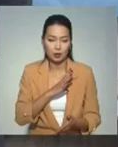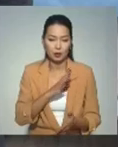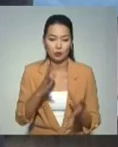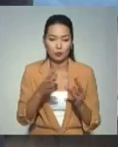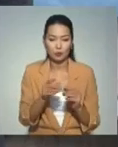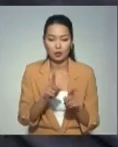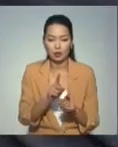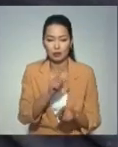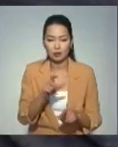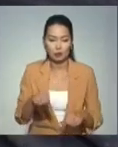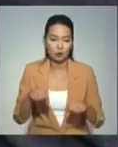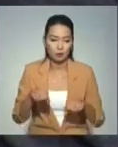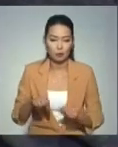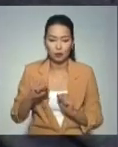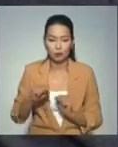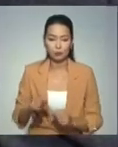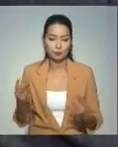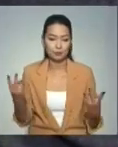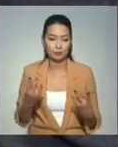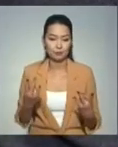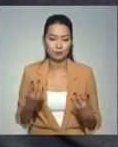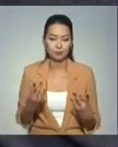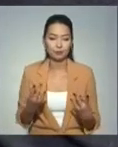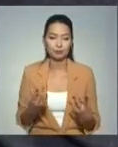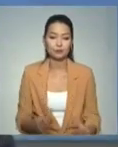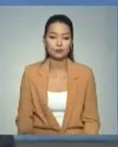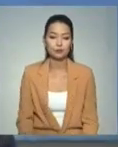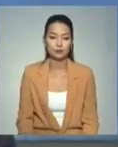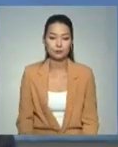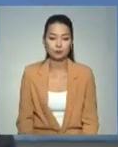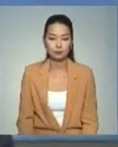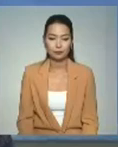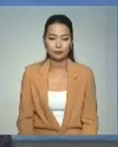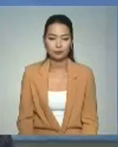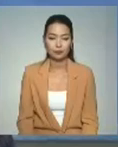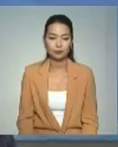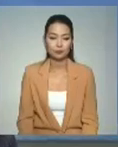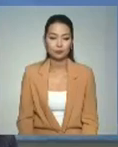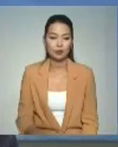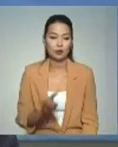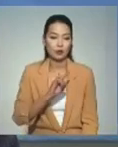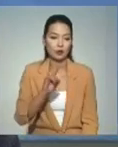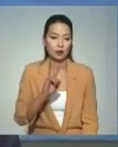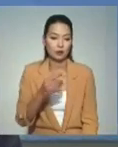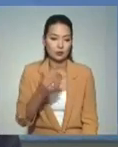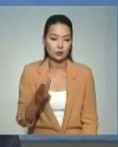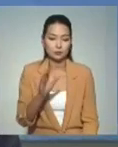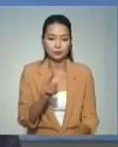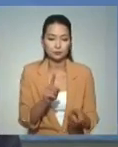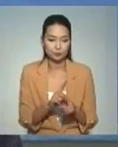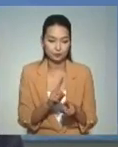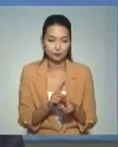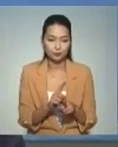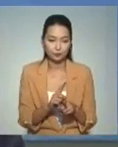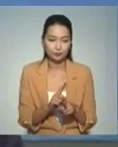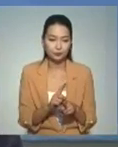кешіксе жолаушылардың құқығы қорғалуы тиіс. Егер авиакомпанияның кінәсі бойынша рейс кешігіп тиісті қызметтер